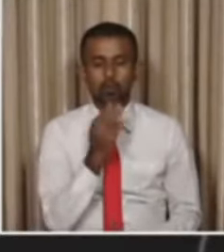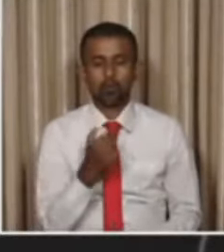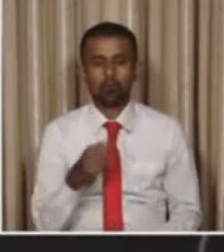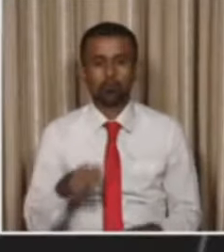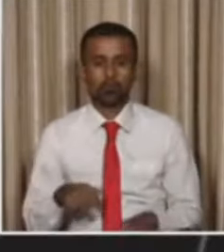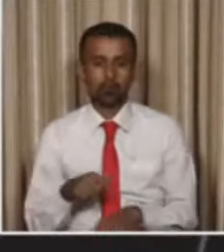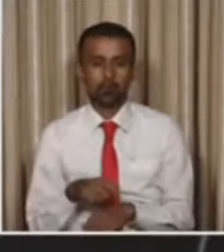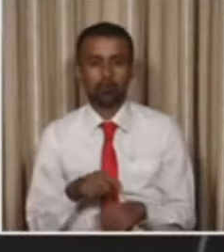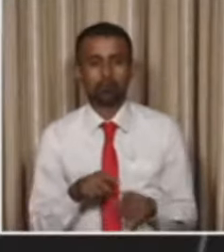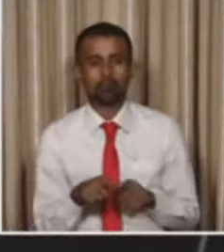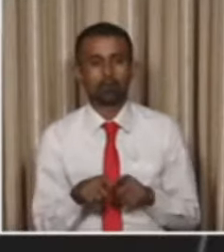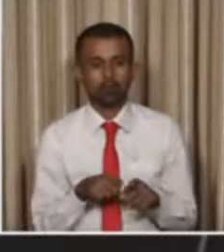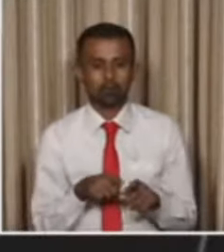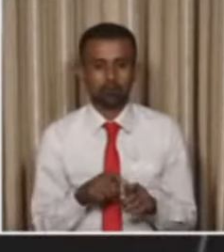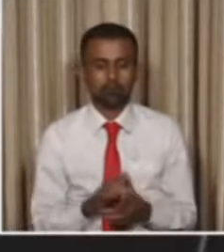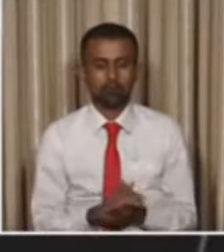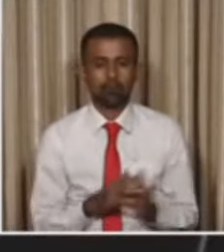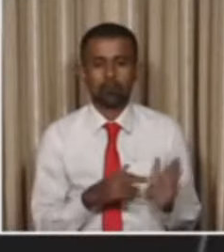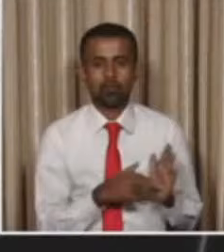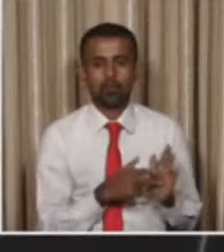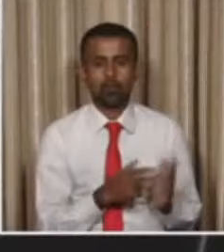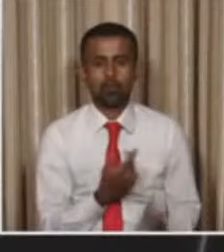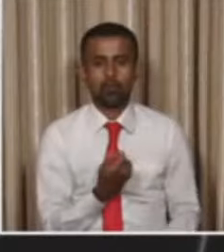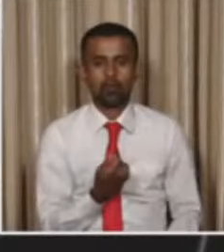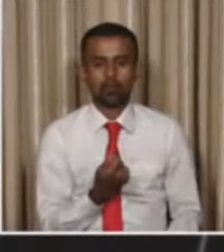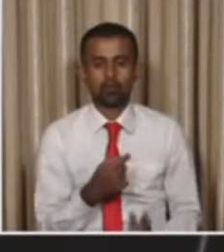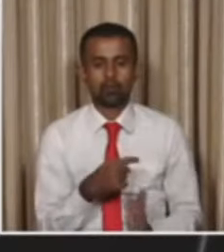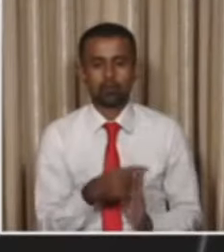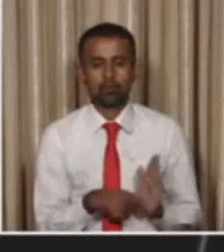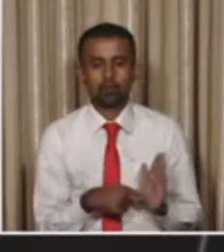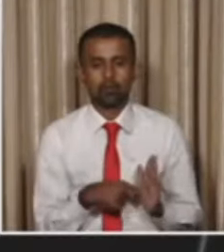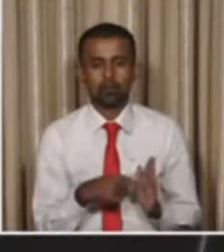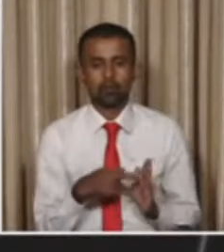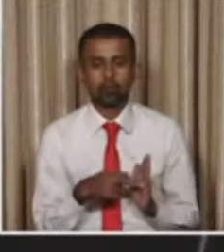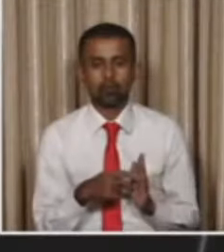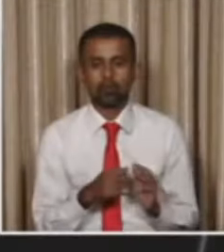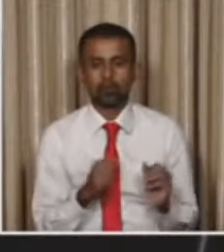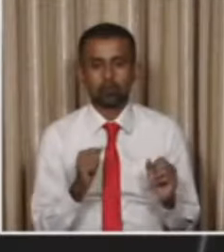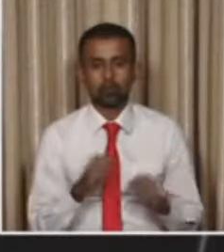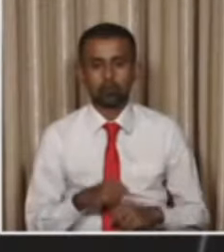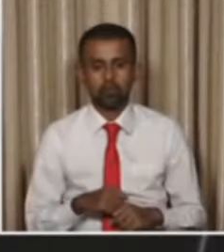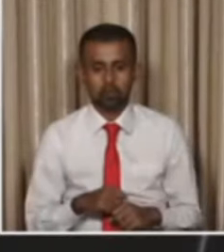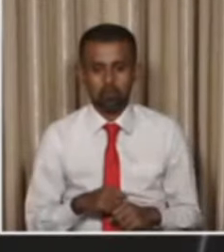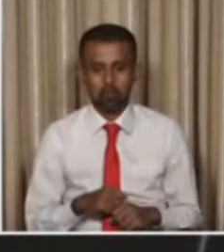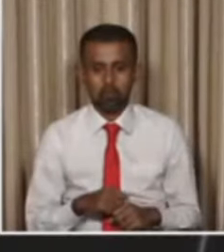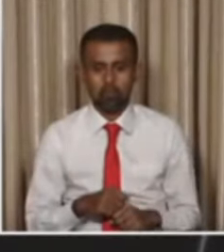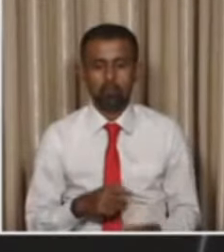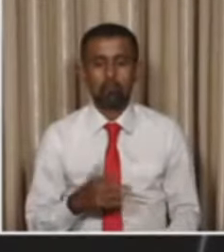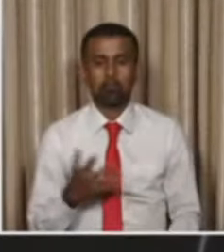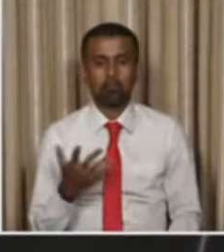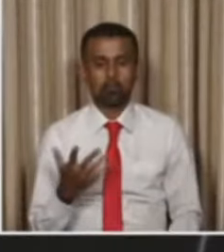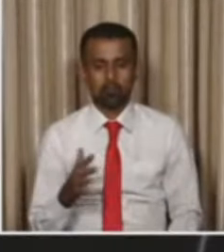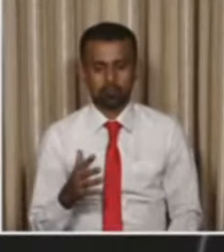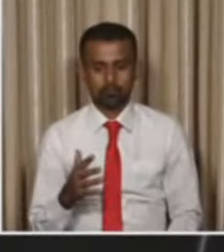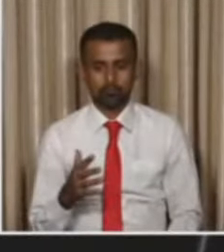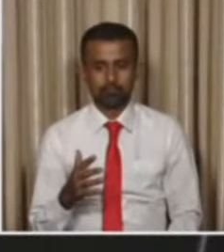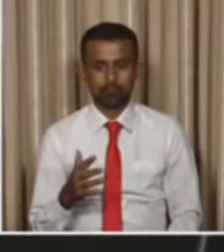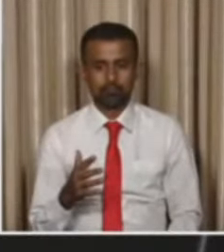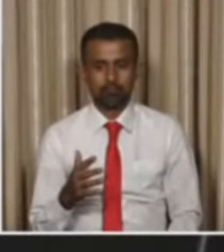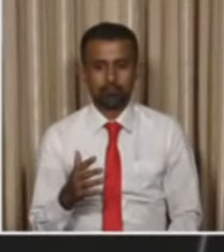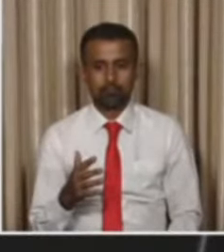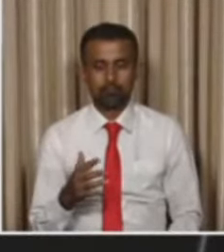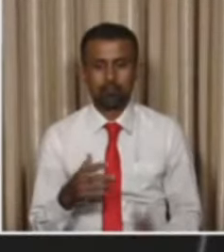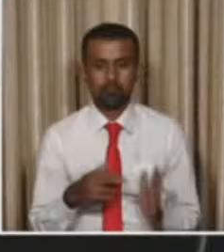වෙලා තියෙන්නේ. ආර්ථික වශයෙන් රටේ ආර්ථික කඩාවැටීමකට මූණ දෙන්න සිද්ධ වුණා. ඒ